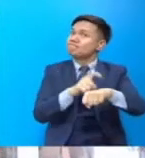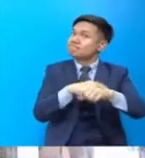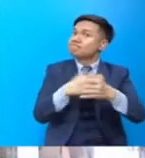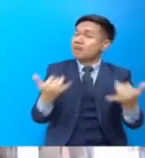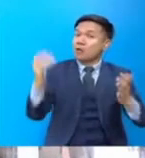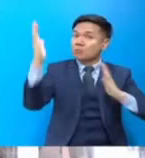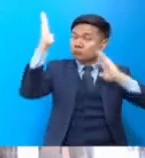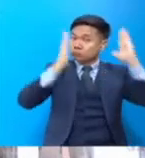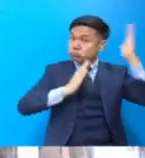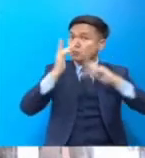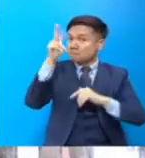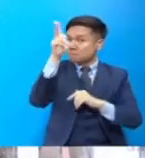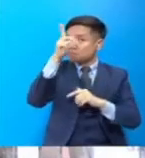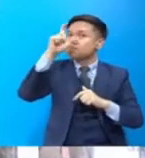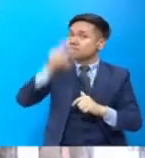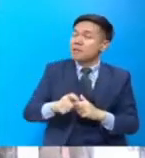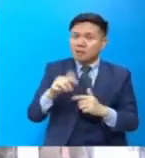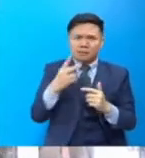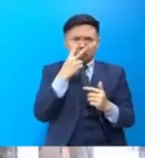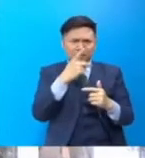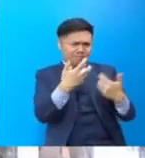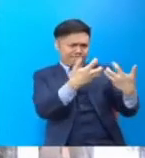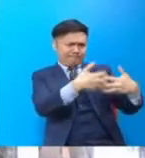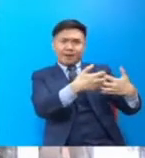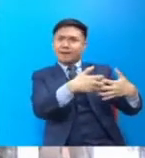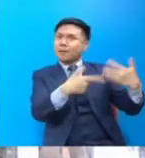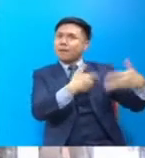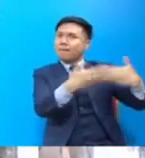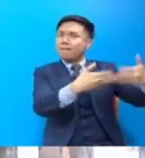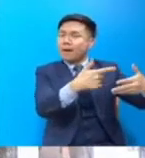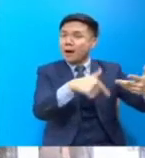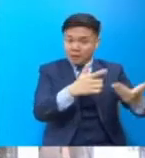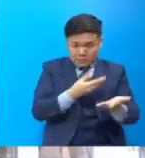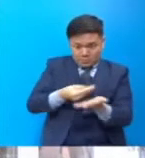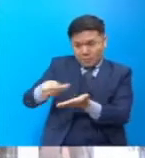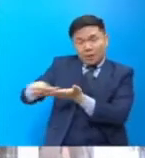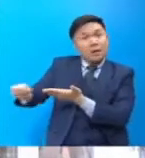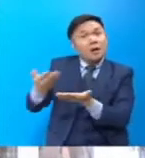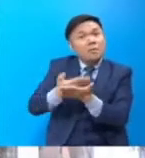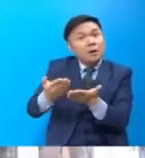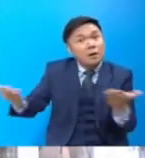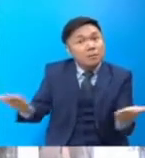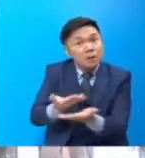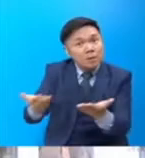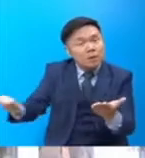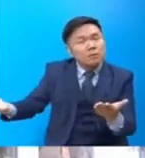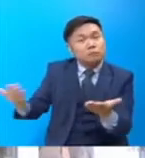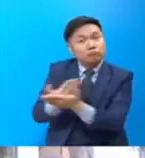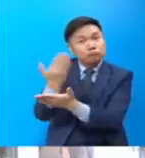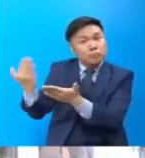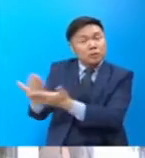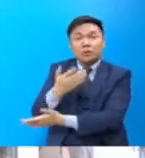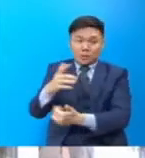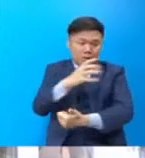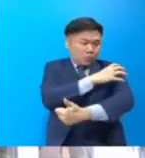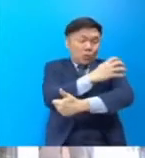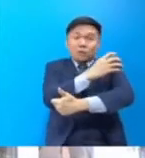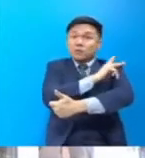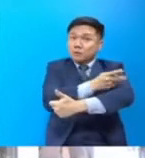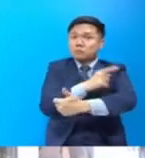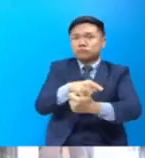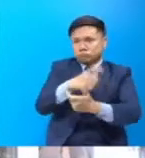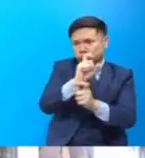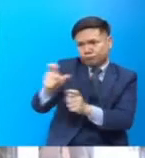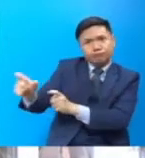kerajaan meski melihat kepada Mekanisme dengan pembelian al-a'la bau dengan mobil kuasa-kuasa lebih kepada anggota